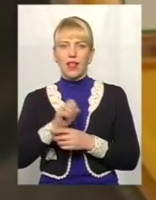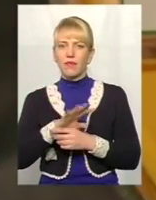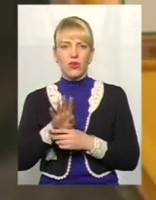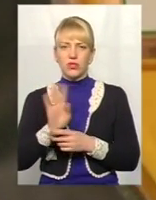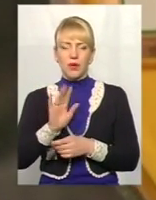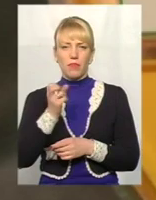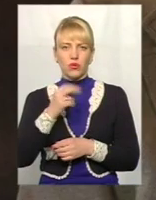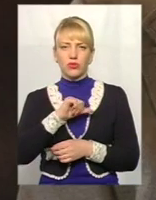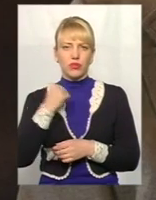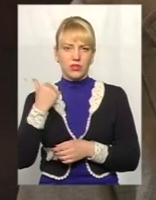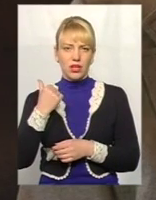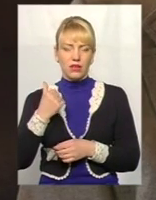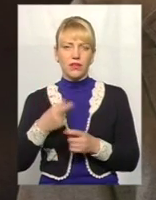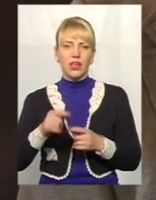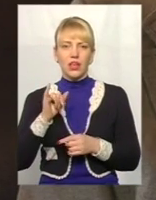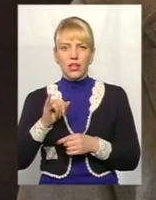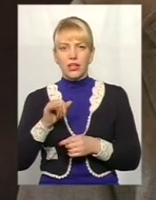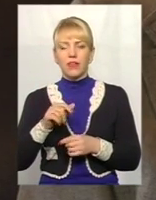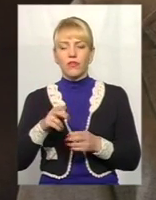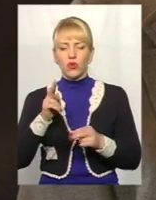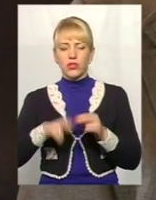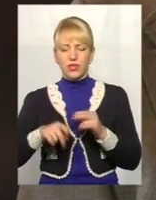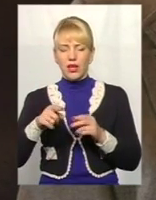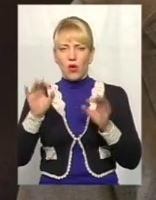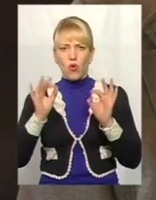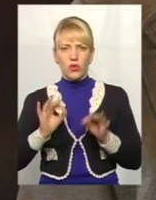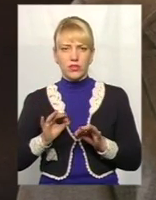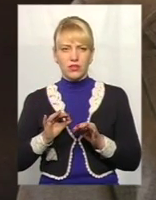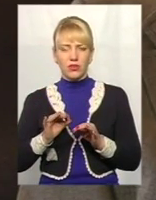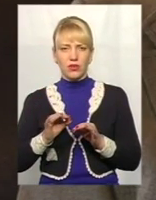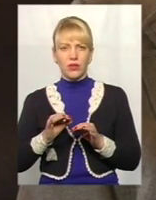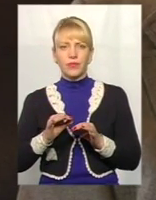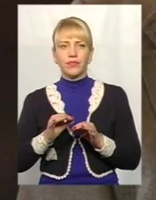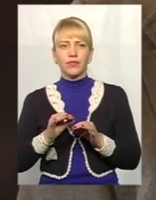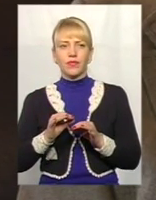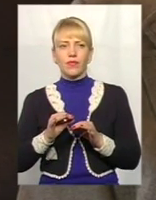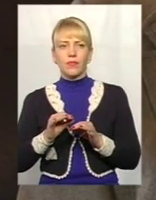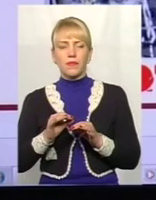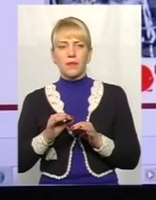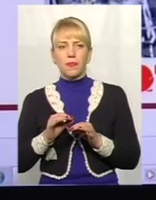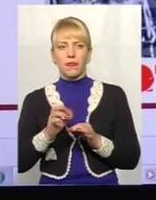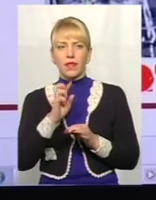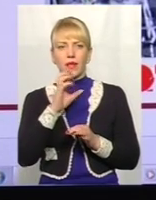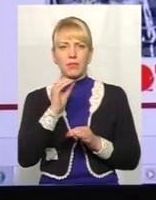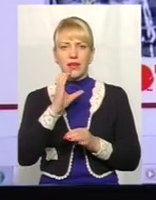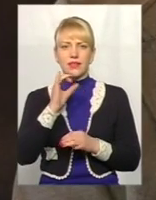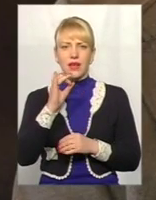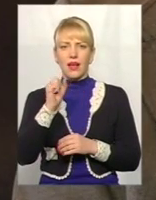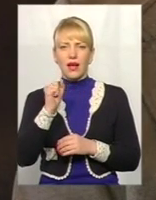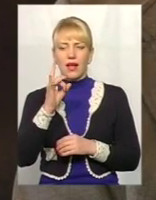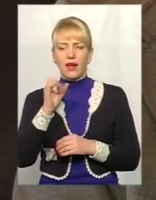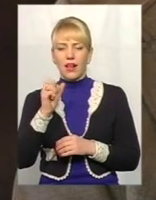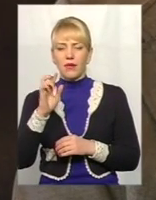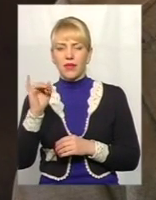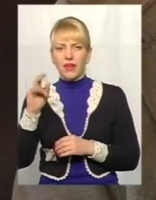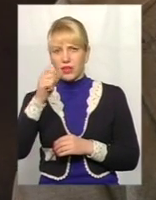зарезали. Пригнали в конце этой осени, глубокой осенью, из Бессарабии всех евреев. По дороге они